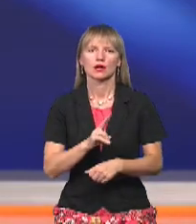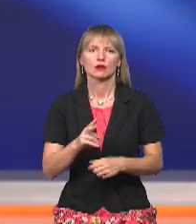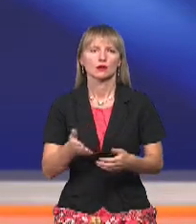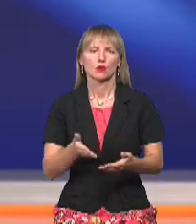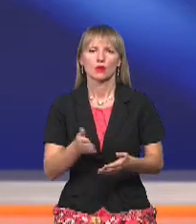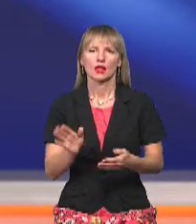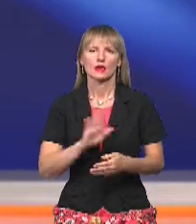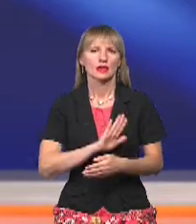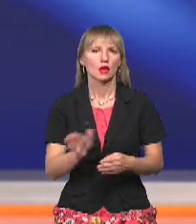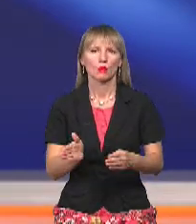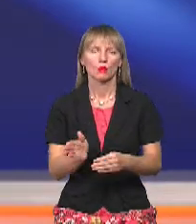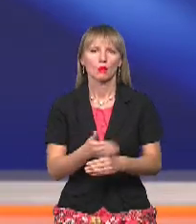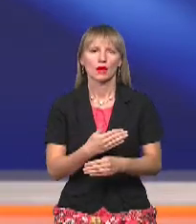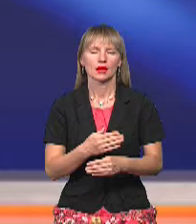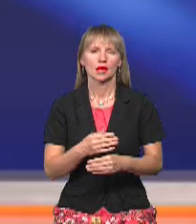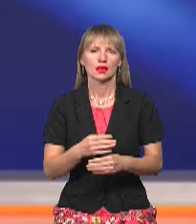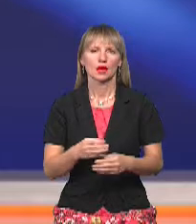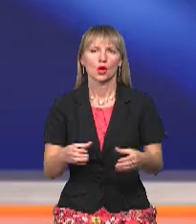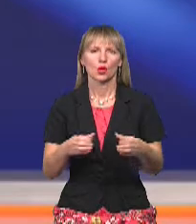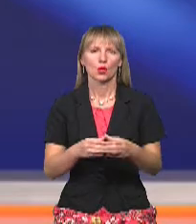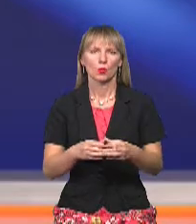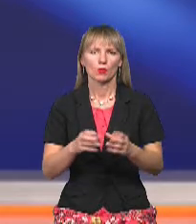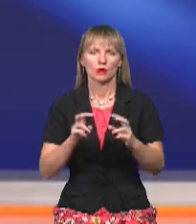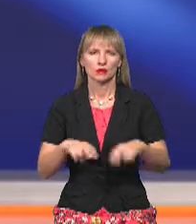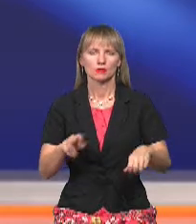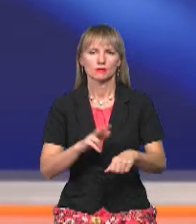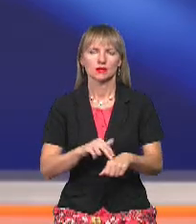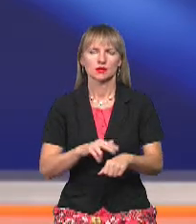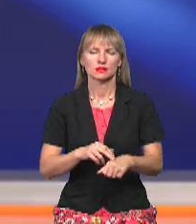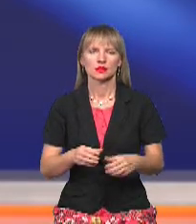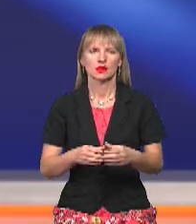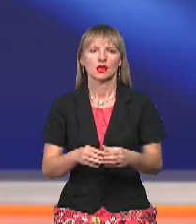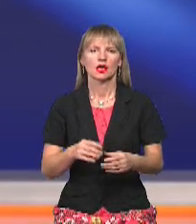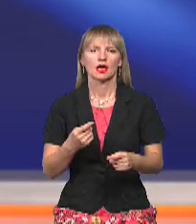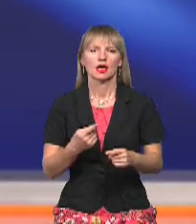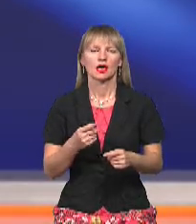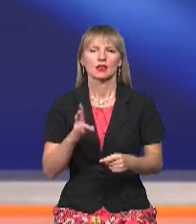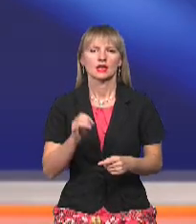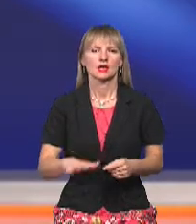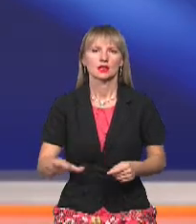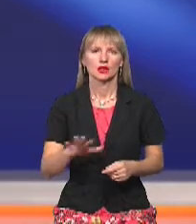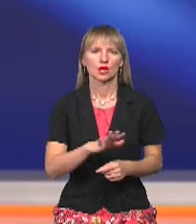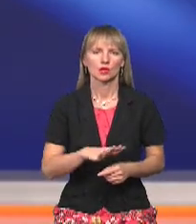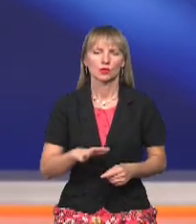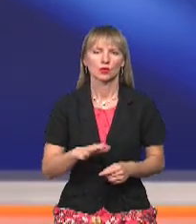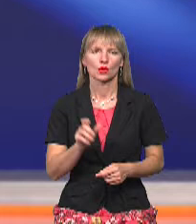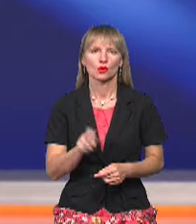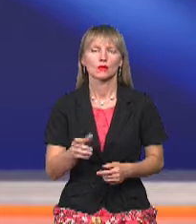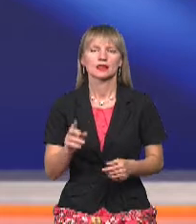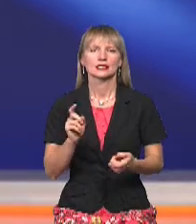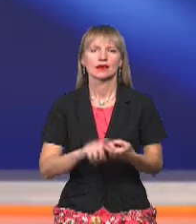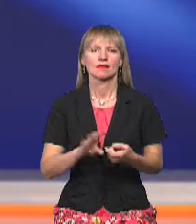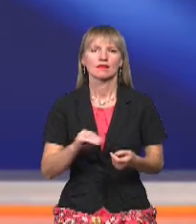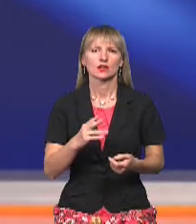групи. Ну, дільничний офіцер, поліцейський офіцер громади на цій території буде один, ну, в зависимості від